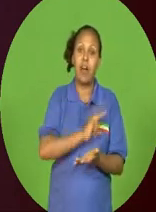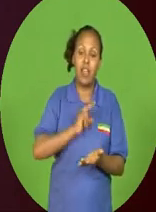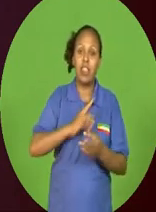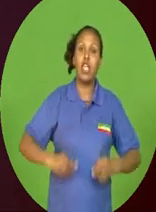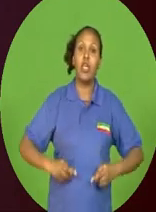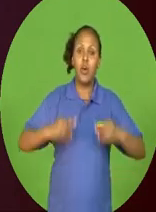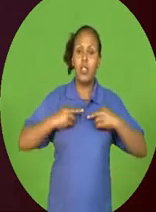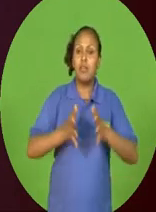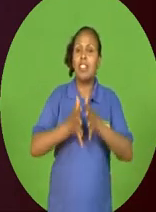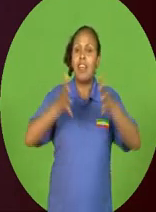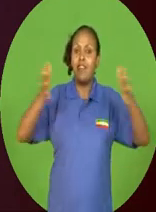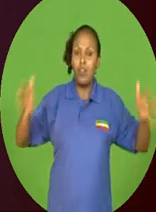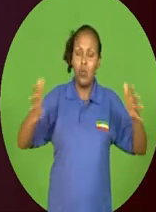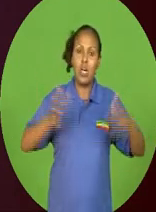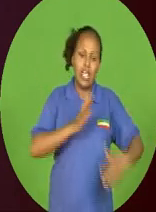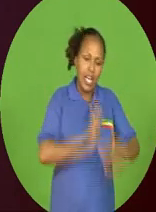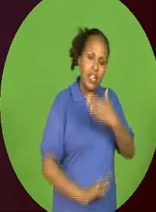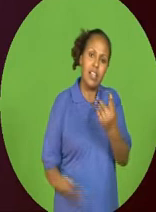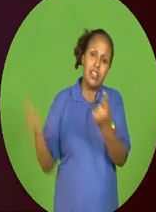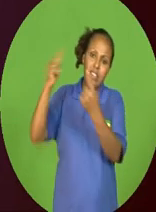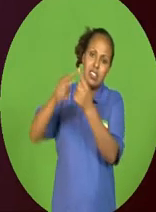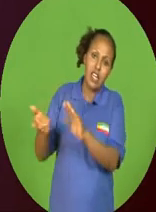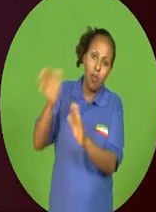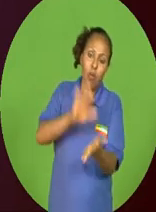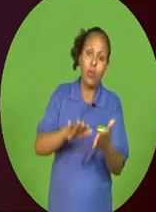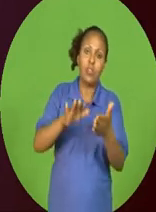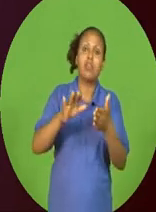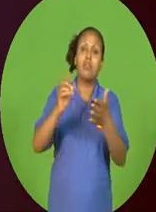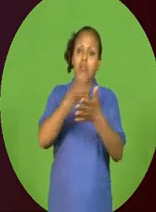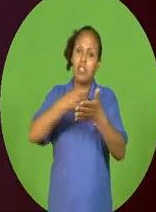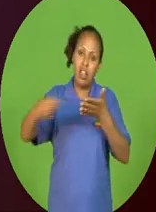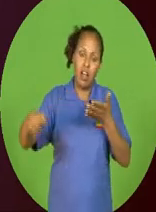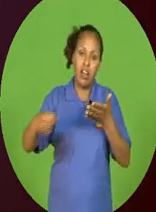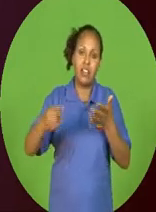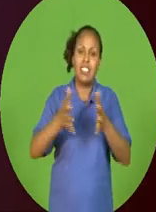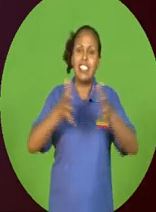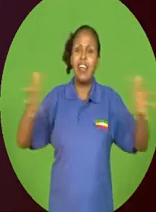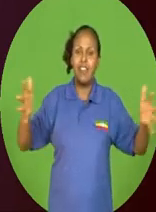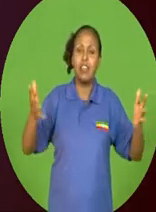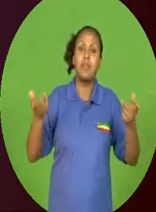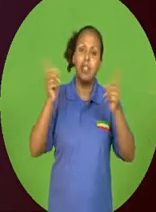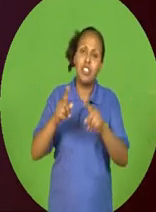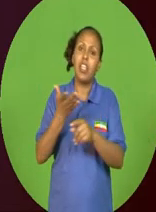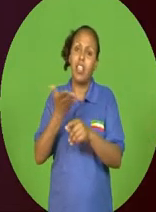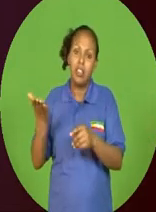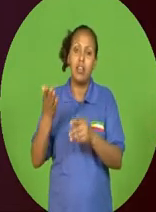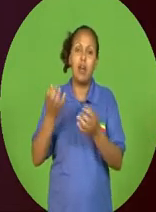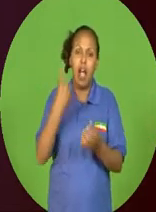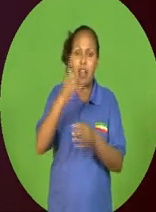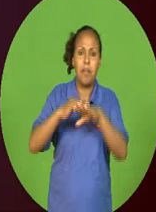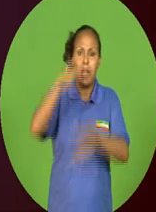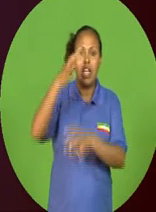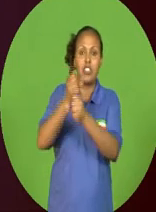ገጸ ባህሪያት ህይወት በሰፊው ከልደት እስከ ሞት ድረስ ይተርካል። ሰፊ መቼትና ከአንድ